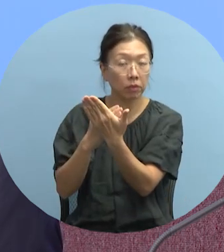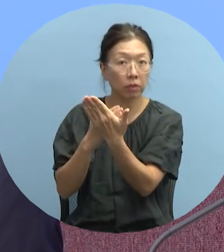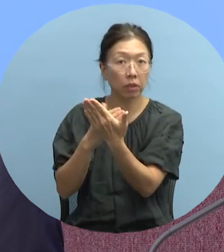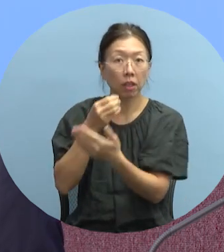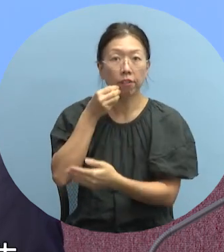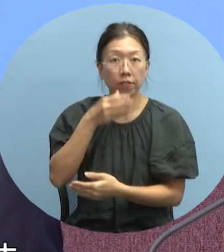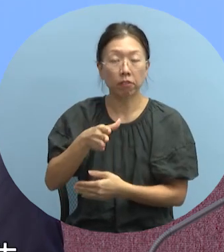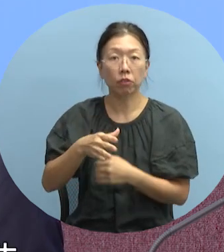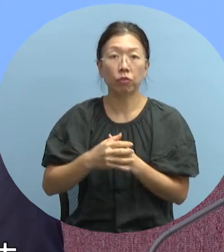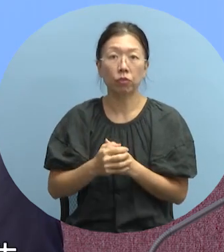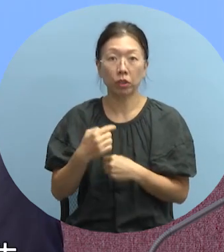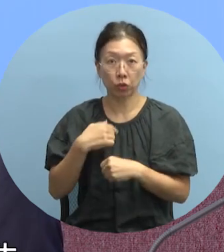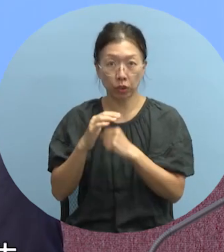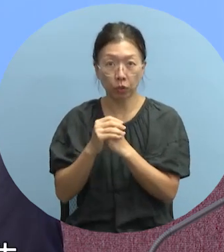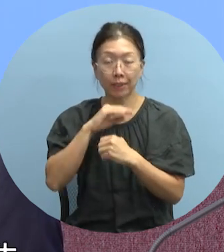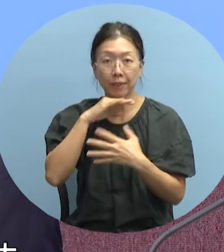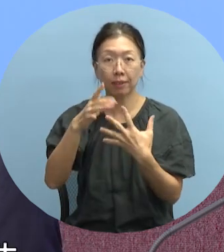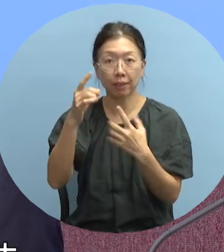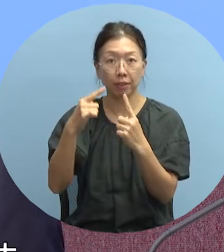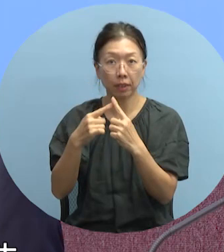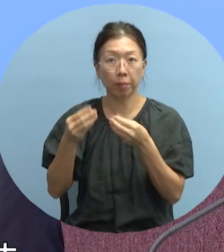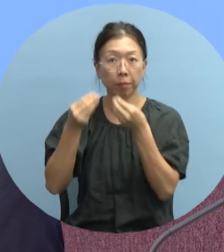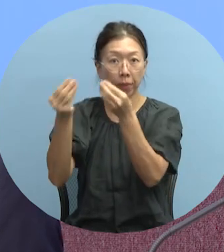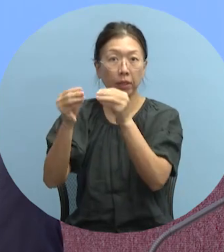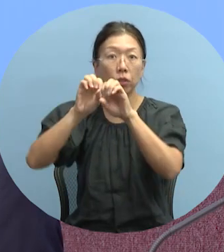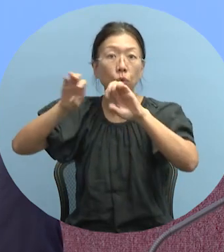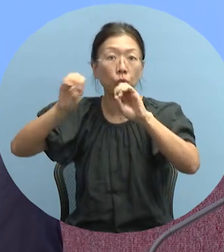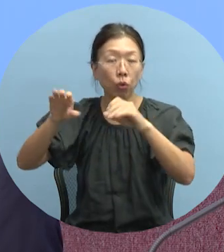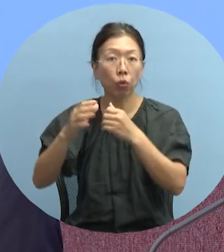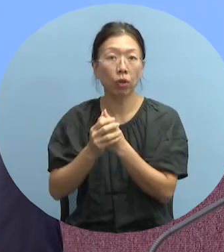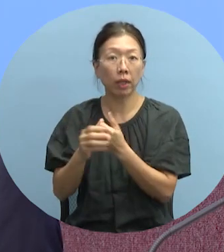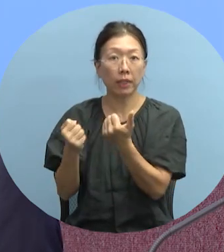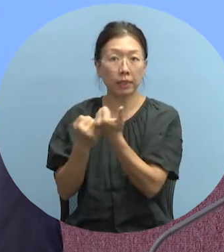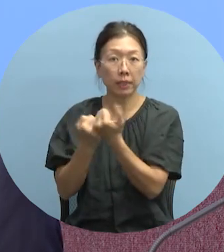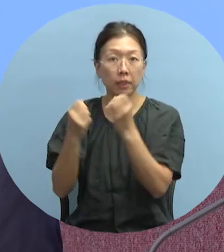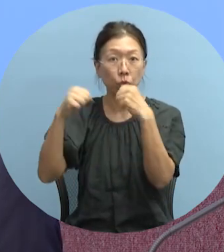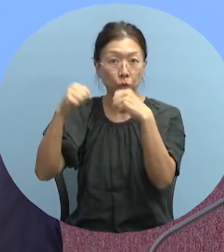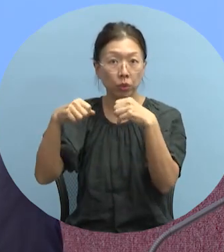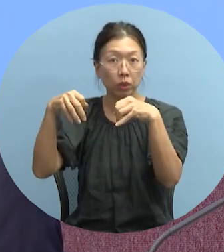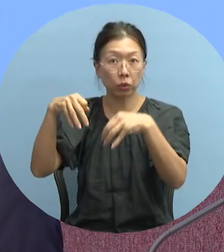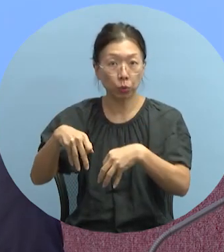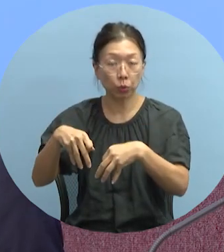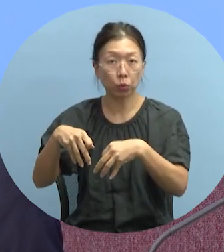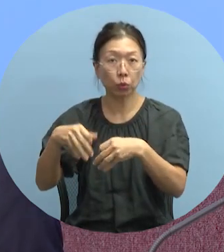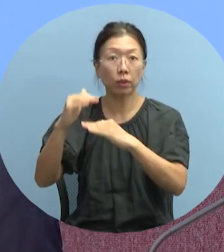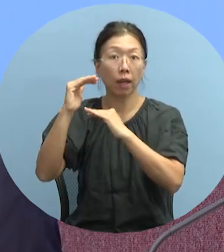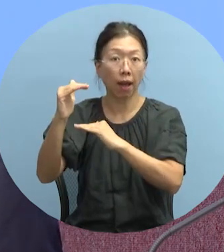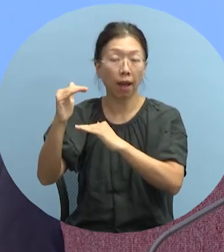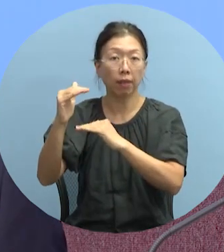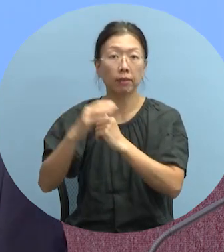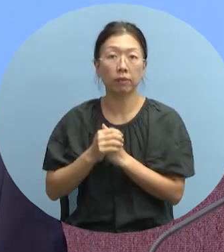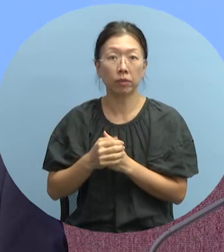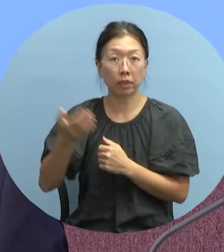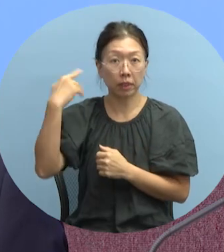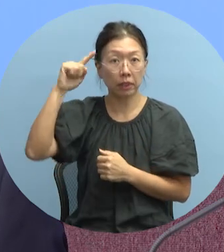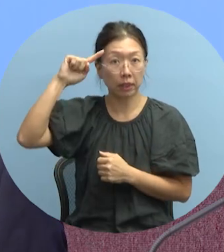寬了要求候選人提交選舉廣告和支持同意書的限期，由以往一個